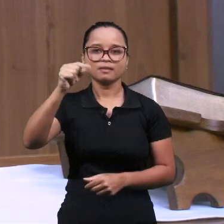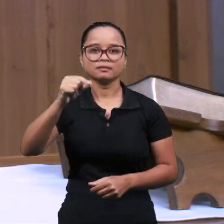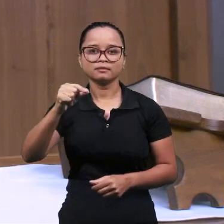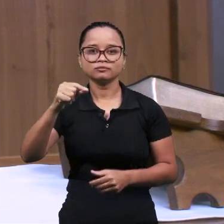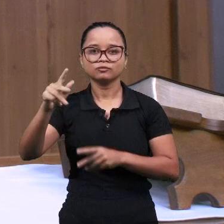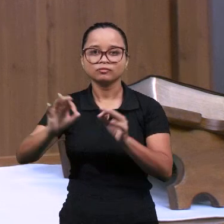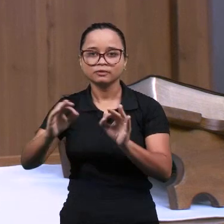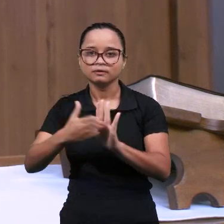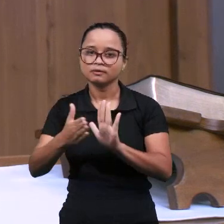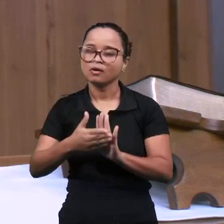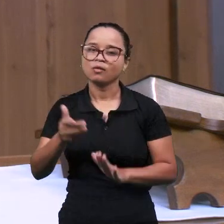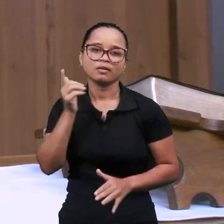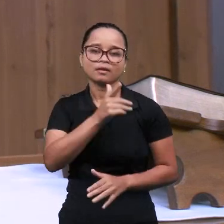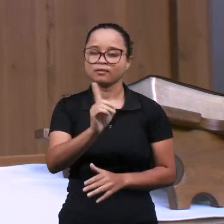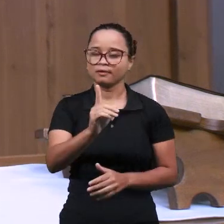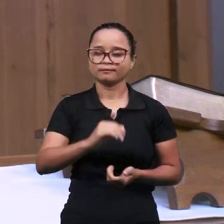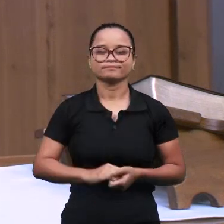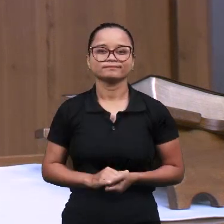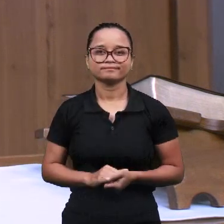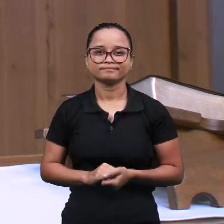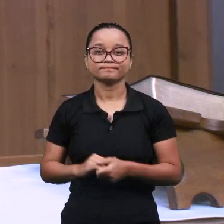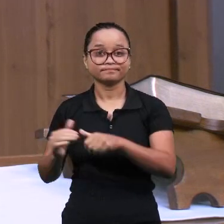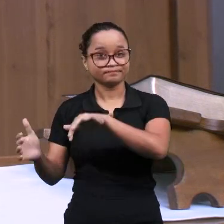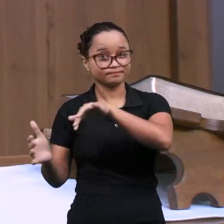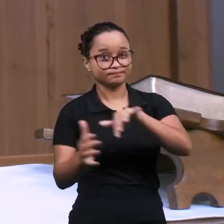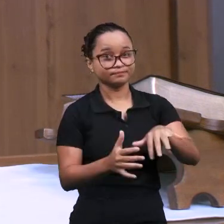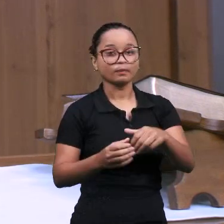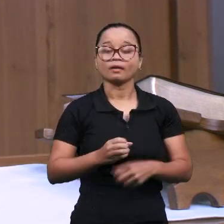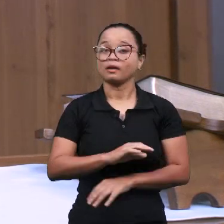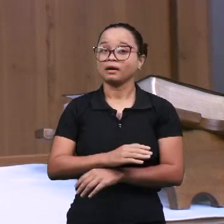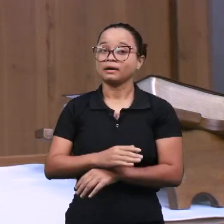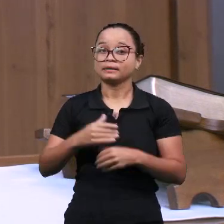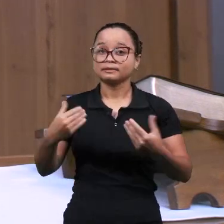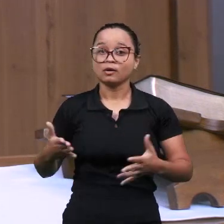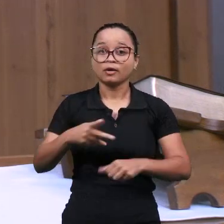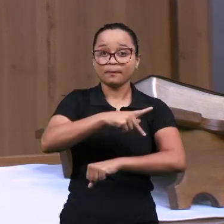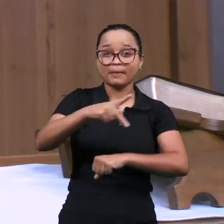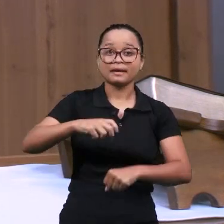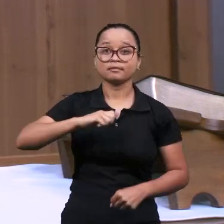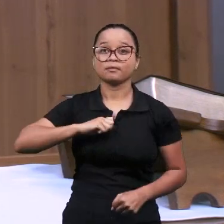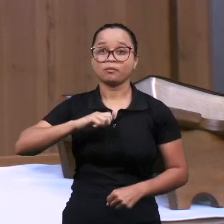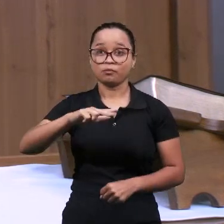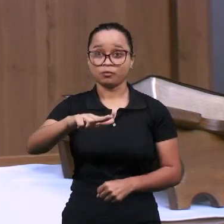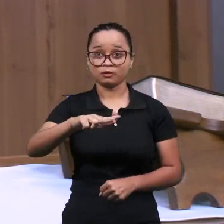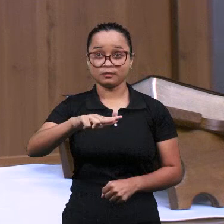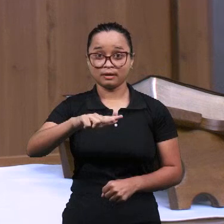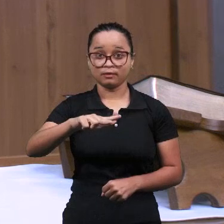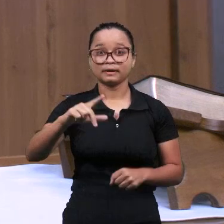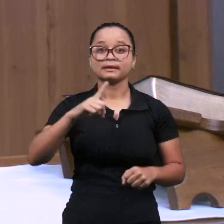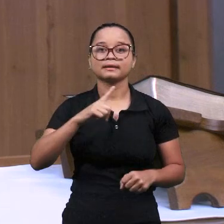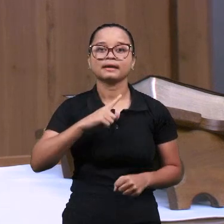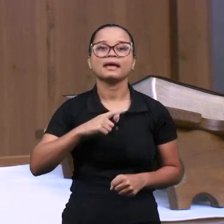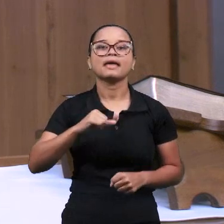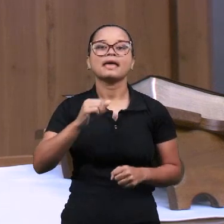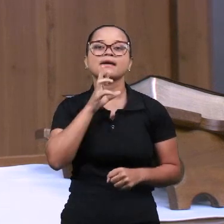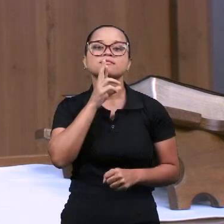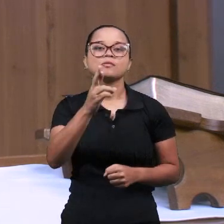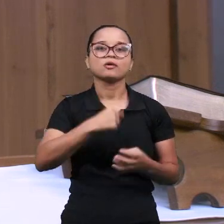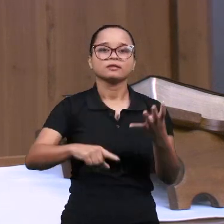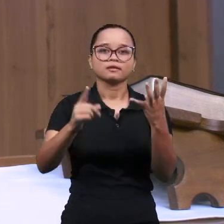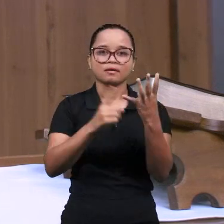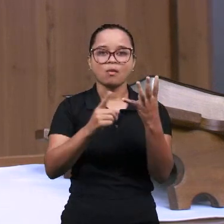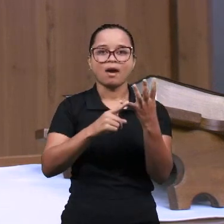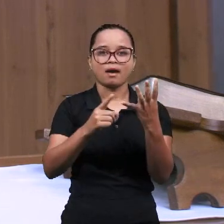dispenser l'élection dans le projet de salut. Très bien, nous passons maintenant au Portugal pour avoir la réponse à notre quatrième question.